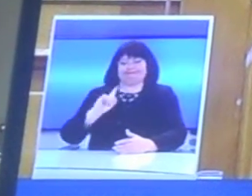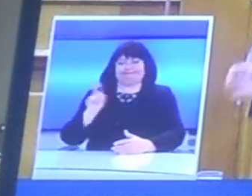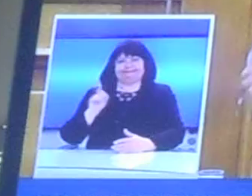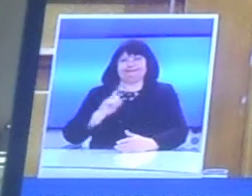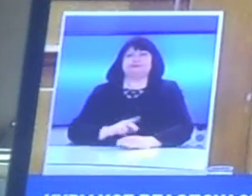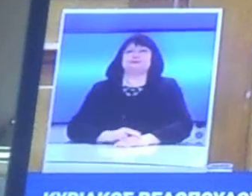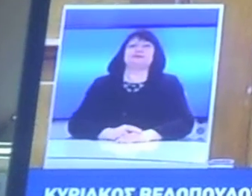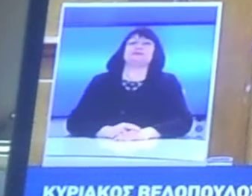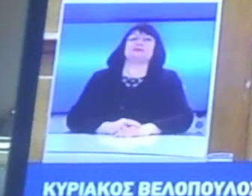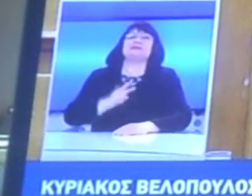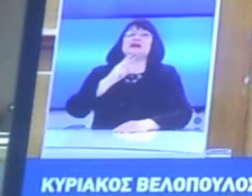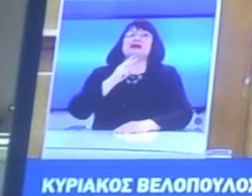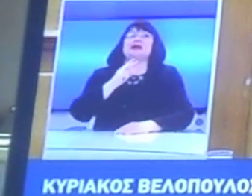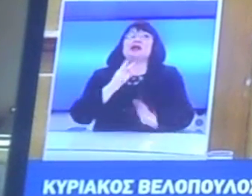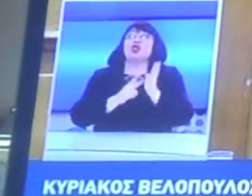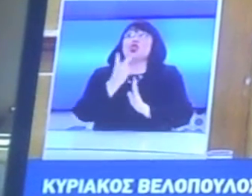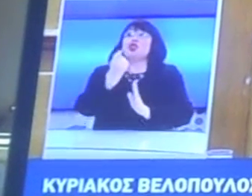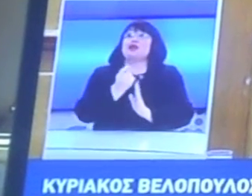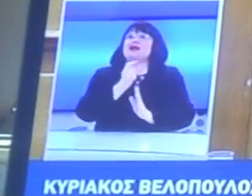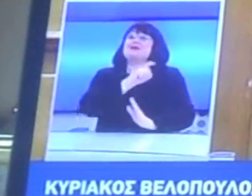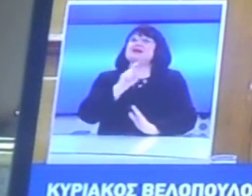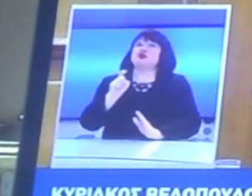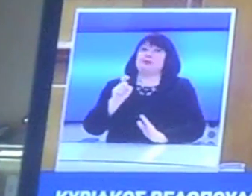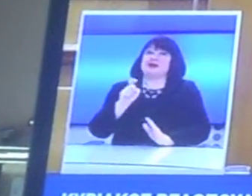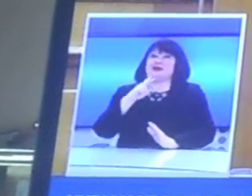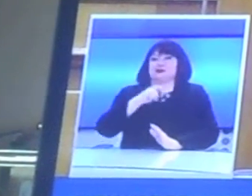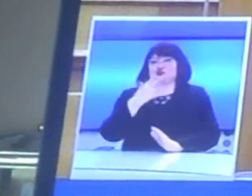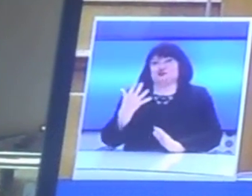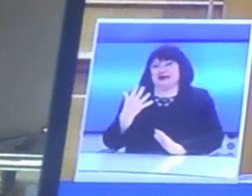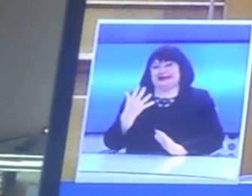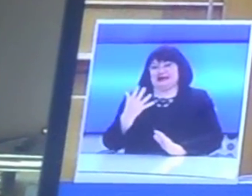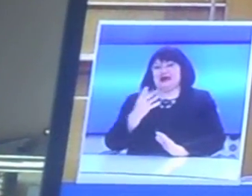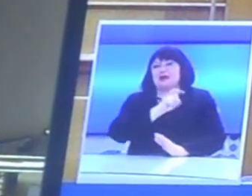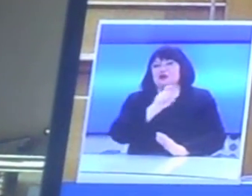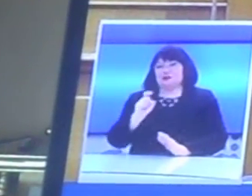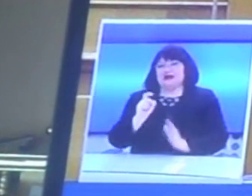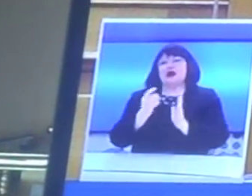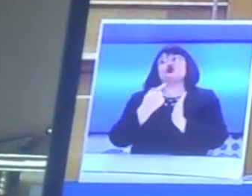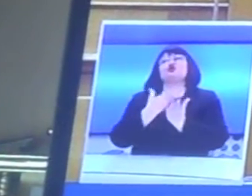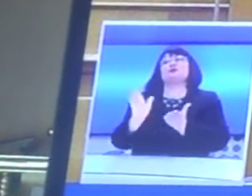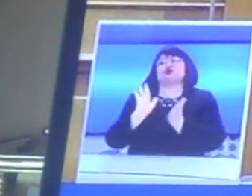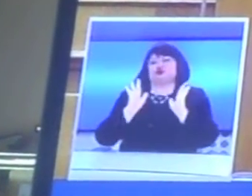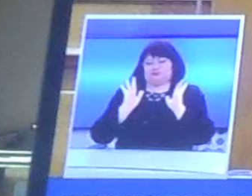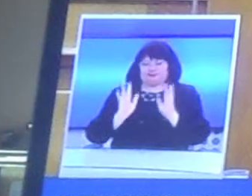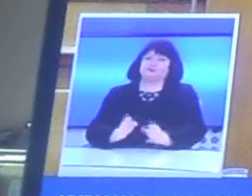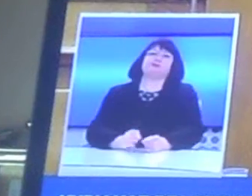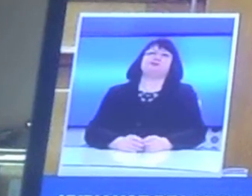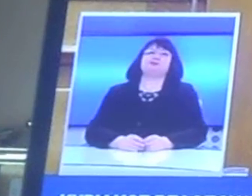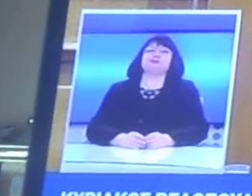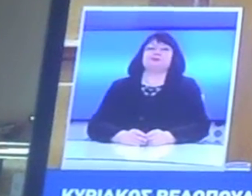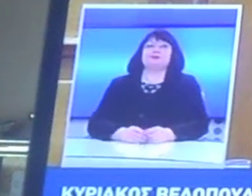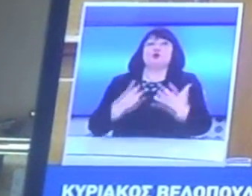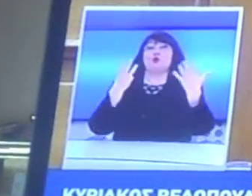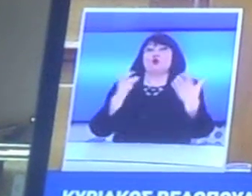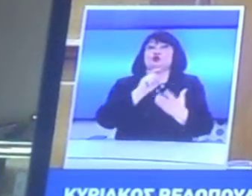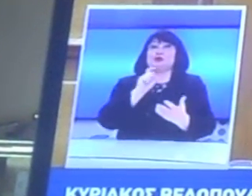Είναι 25, είναι διπλάσια δόση, είναι 12,5. Είναι, ακούστε, είναι 25 εκατομμύρια, αλλά είναι 12,5 για 12,5 εκατομμύρια πληθυσμό.